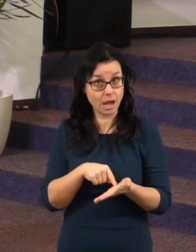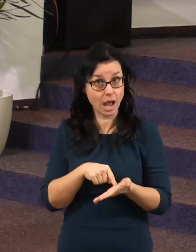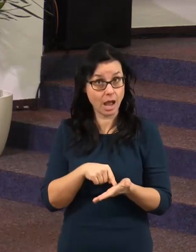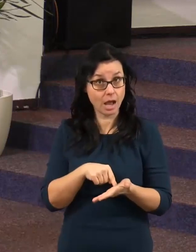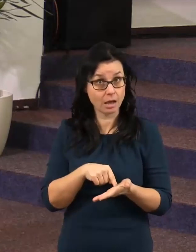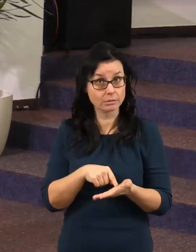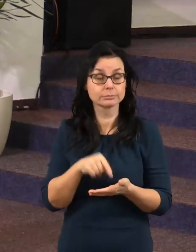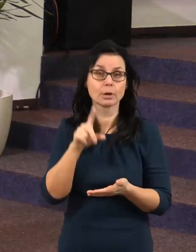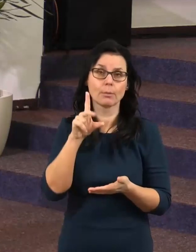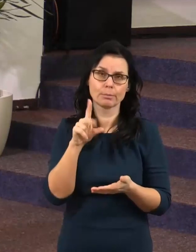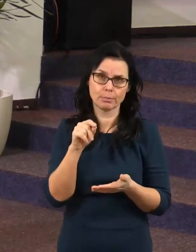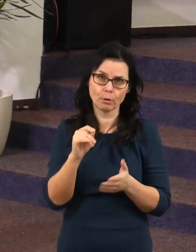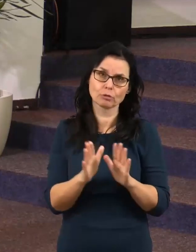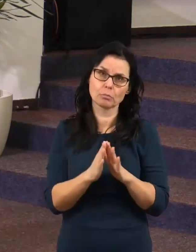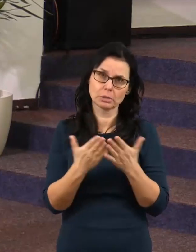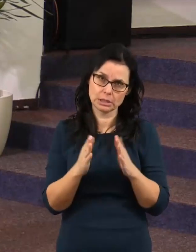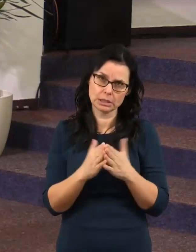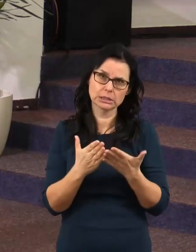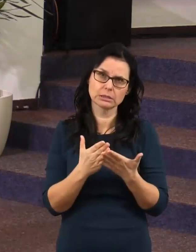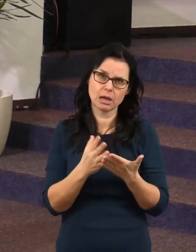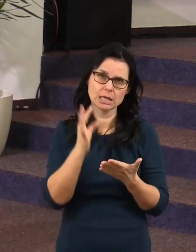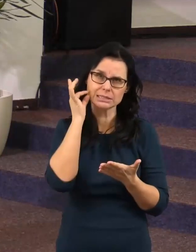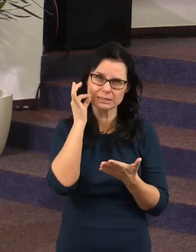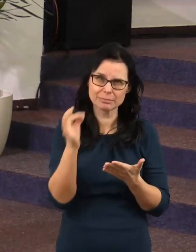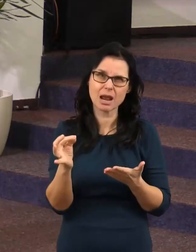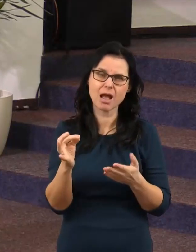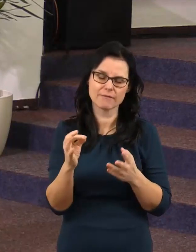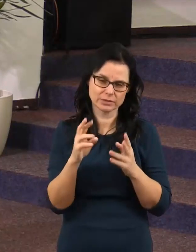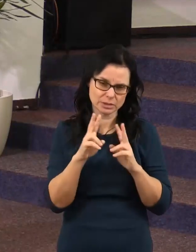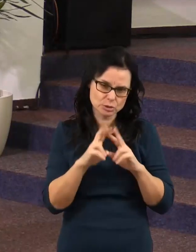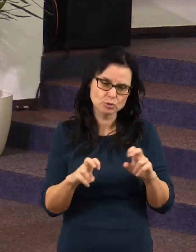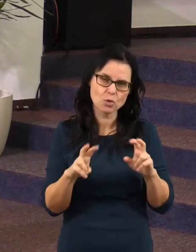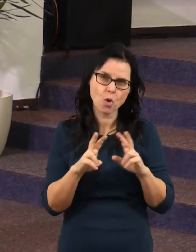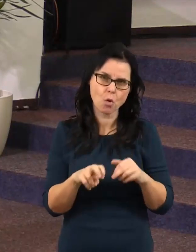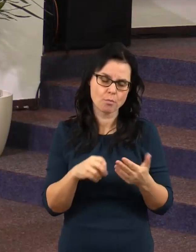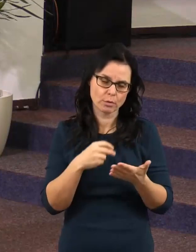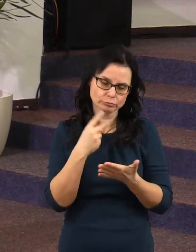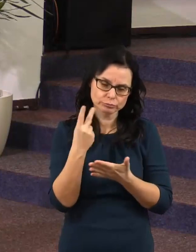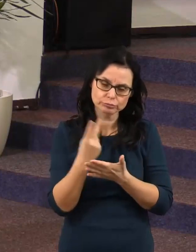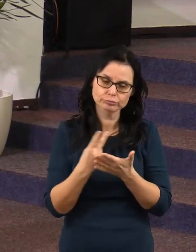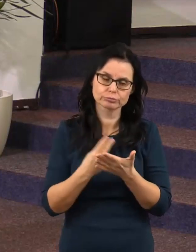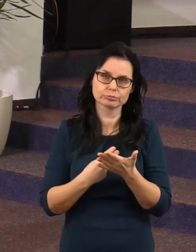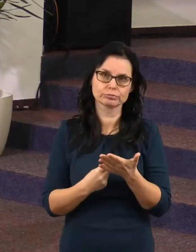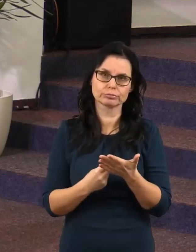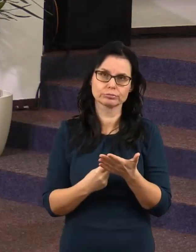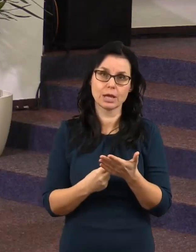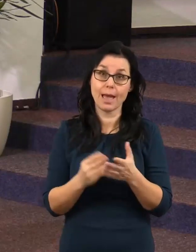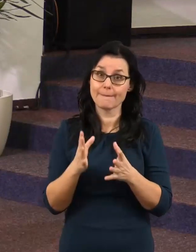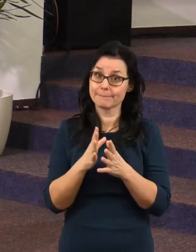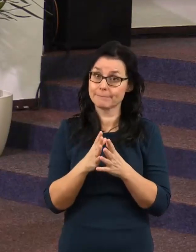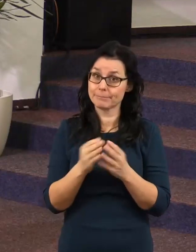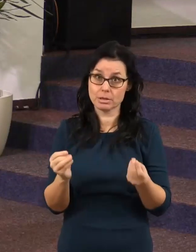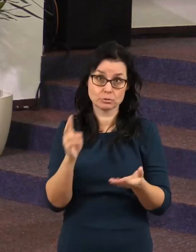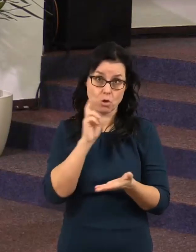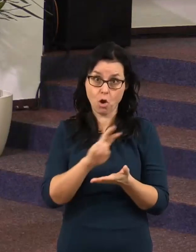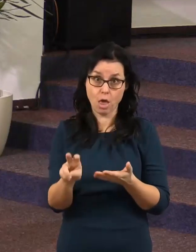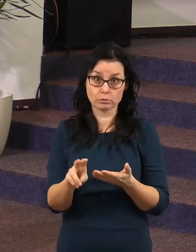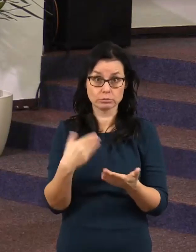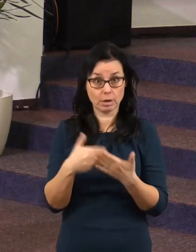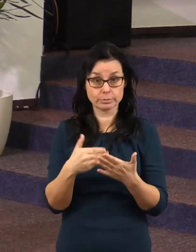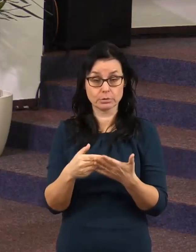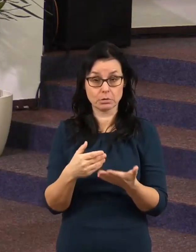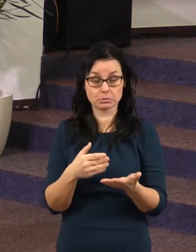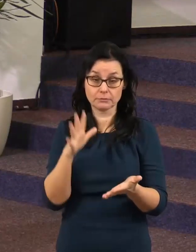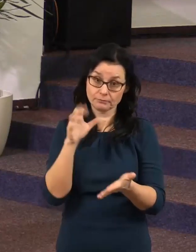pak je to kniha, kterou bychom se měli zabývat. A znovu říkám, bez ohledu na to, jestli jí věří